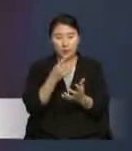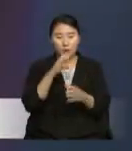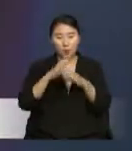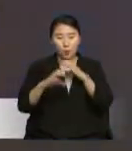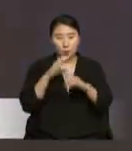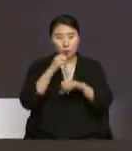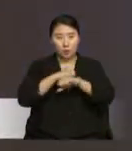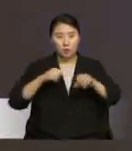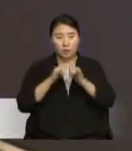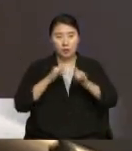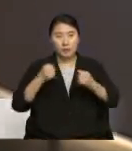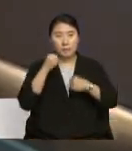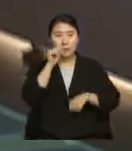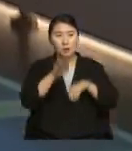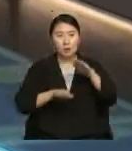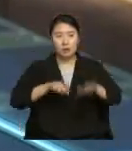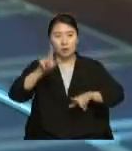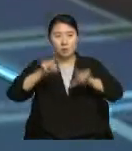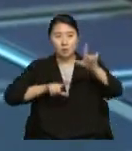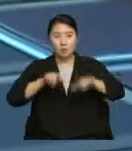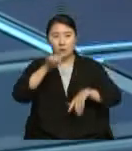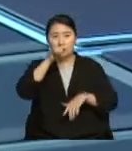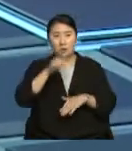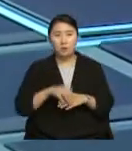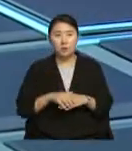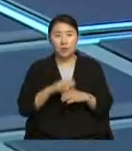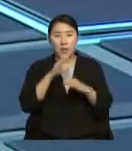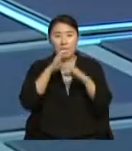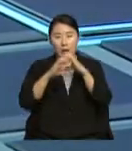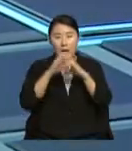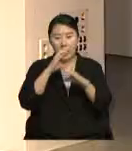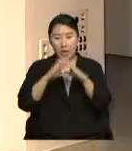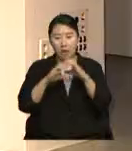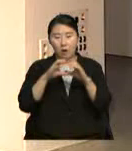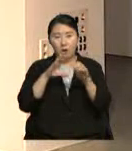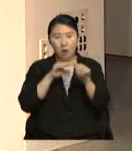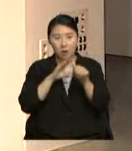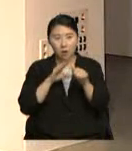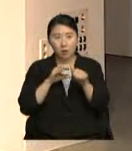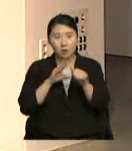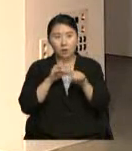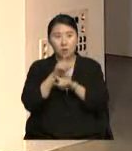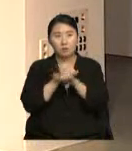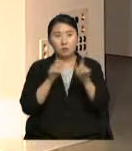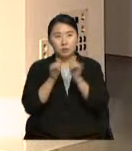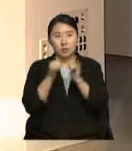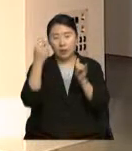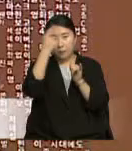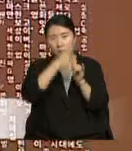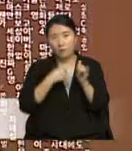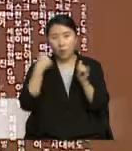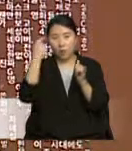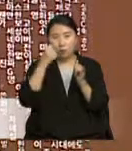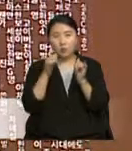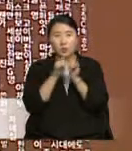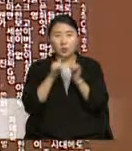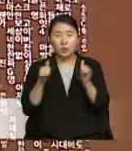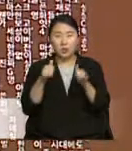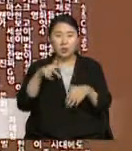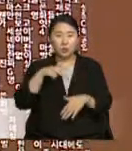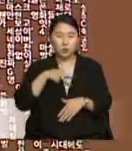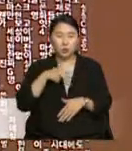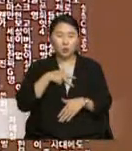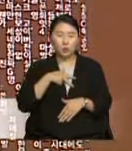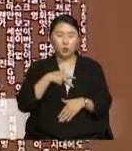넓히려는 사람들의 발걸음을 형상화했습니다. 카메라와 컴퓨터를 거쳐 텍스트로 형상화된 사람의 얼굴은 인간의